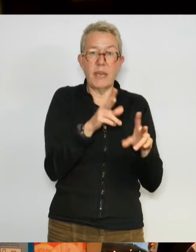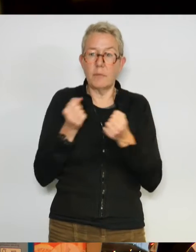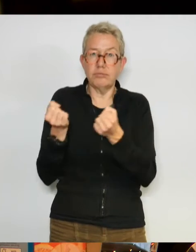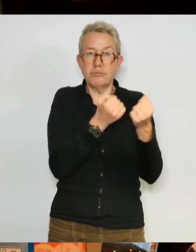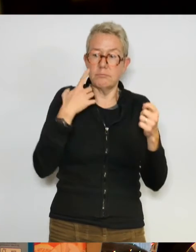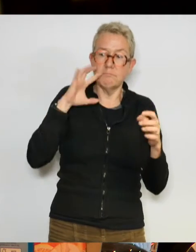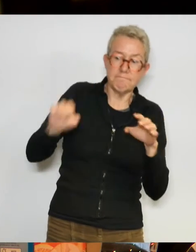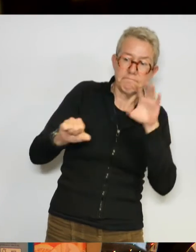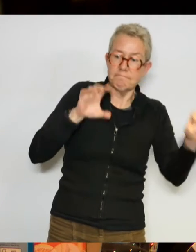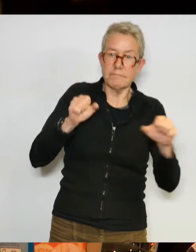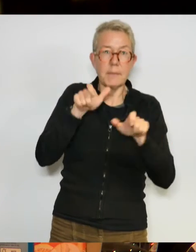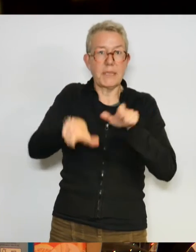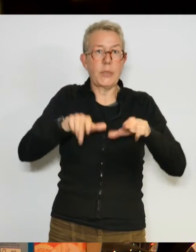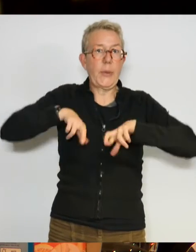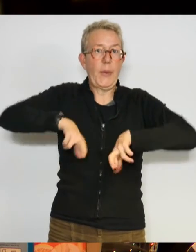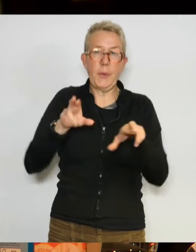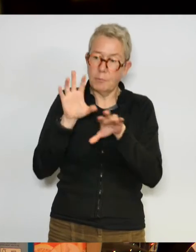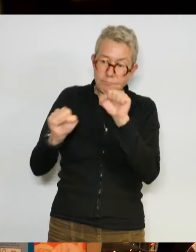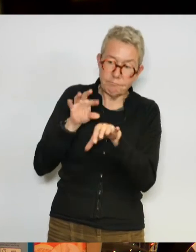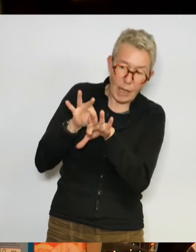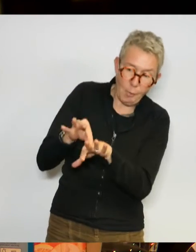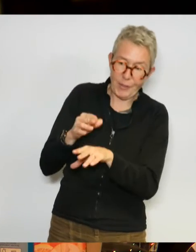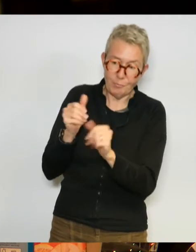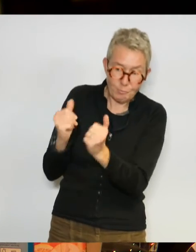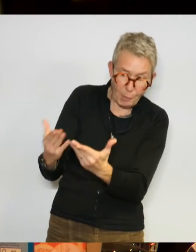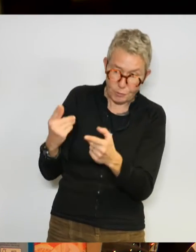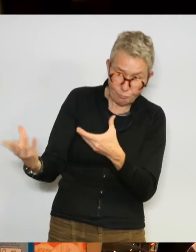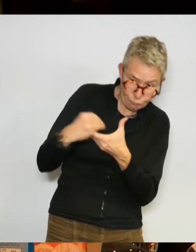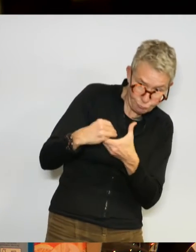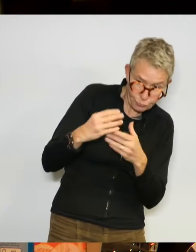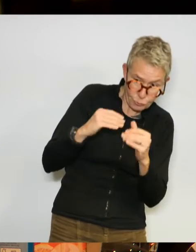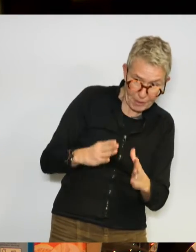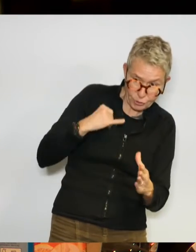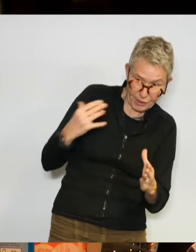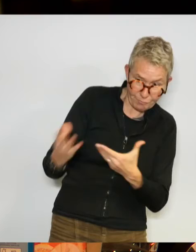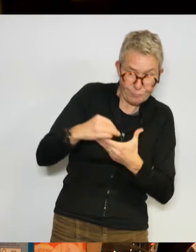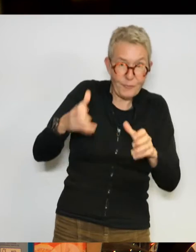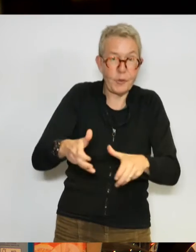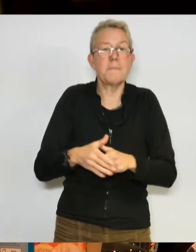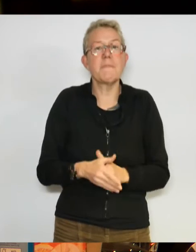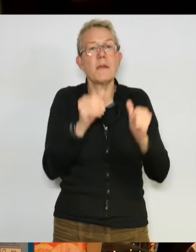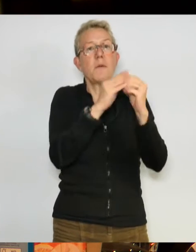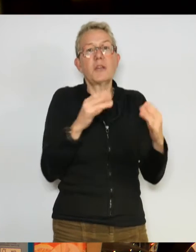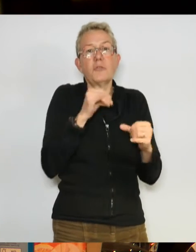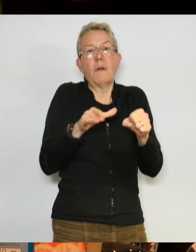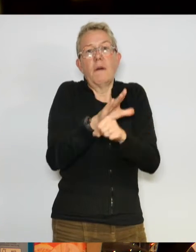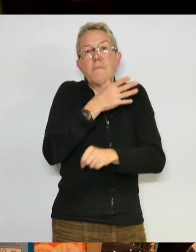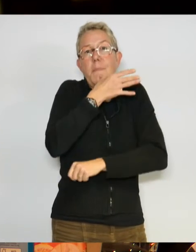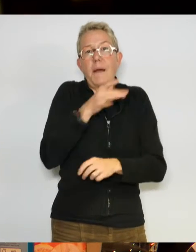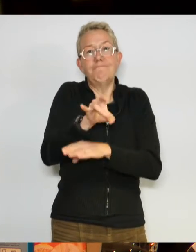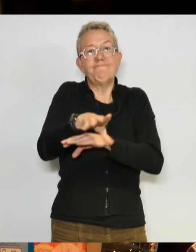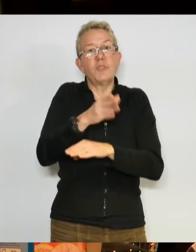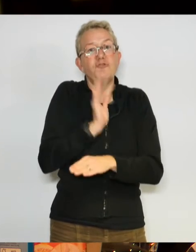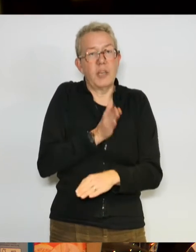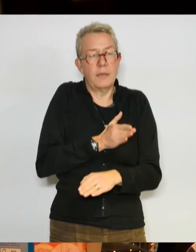repérer les personnes sans logement, les accompagner individuellement et leur proposer de rejoindre l'auberge de jeunesse. L'auberge ne pouvant accueillir les chiens, ses fidèles compagnons sont